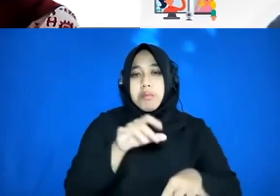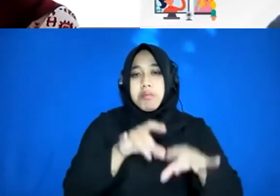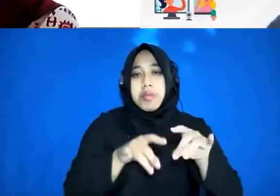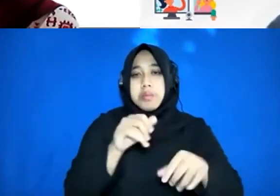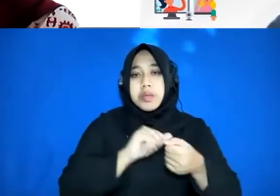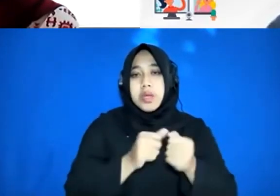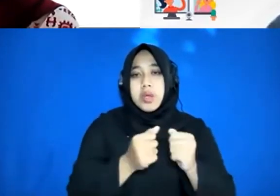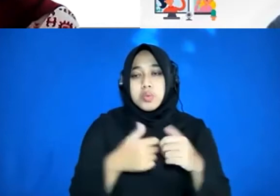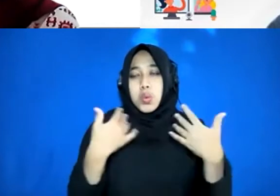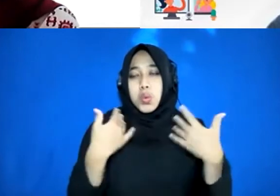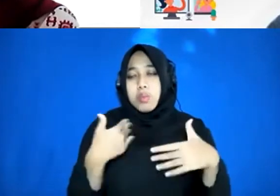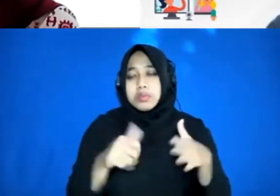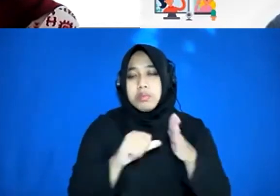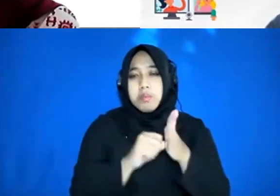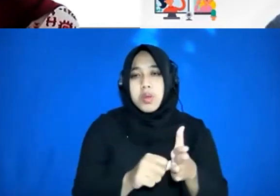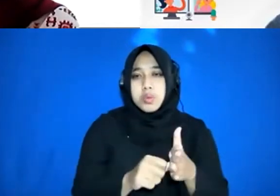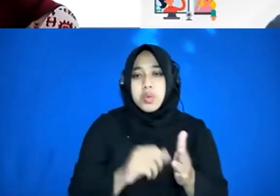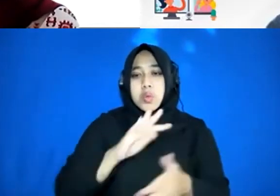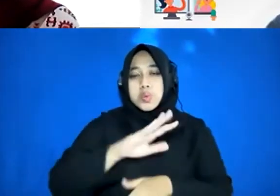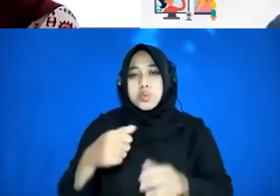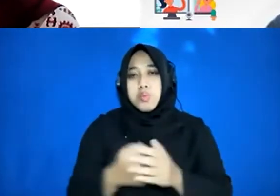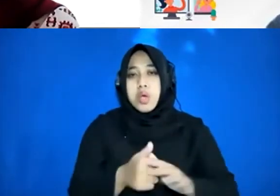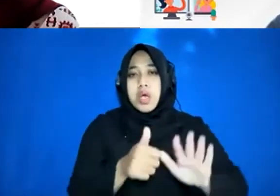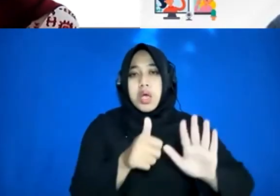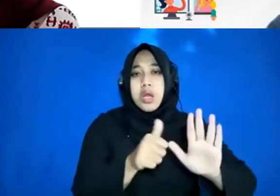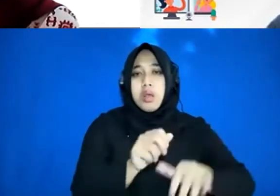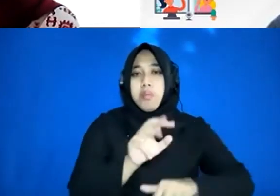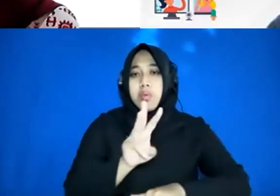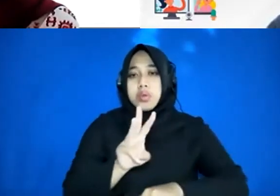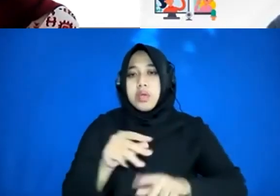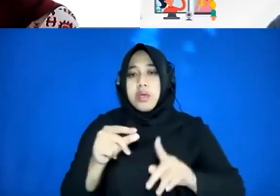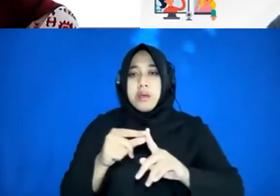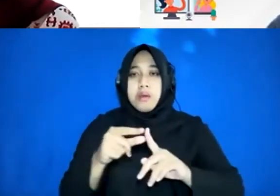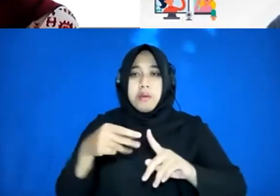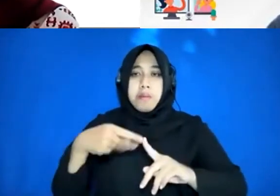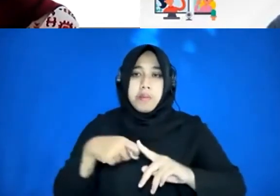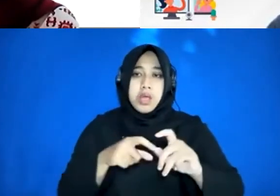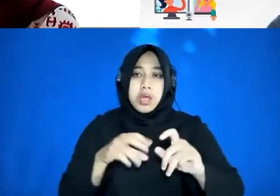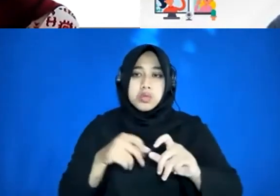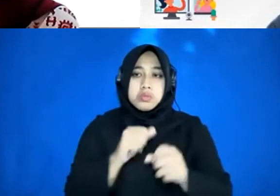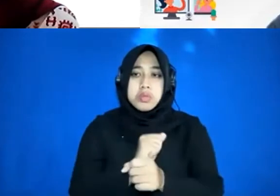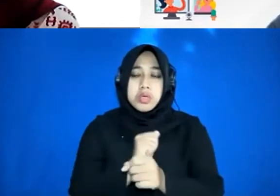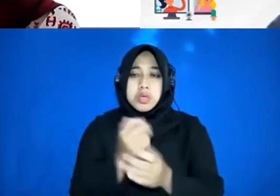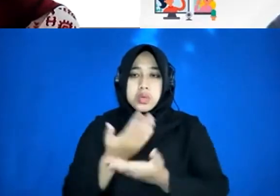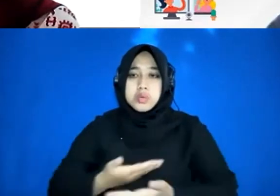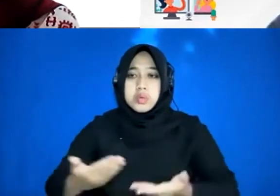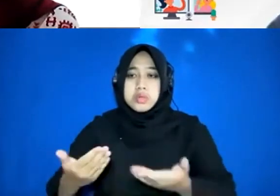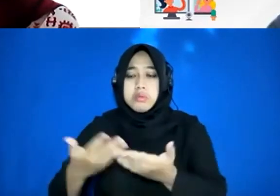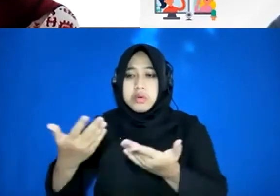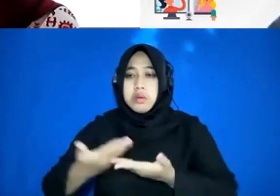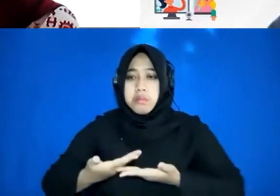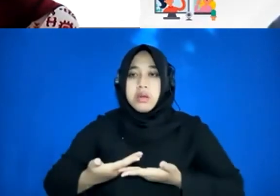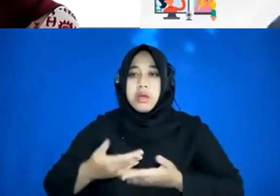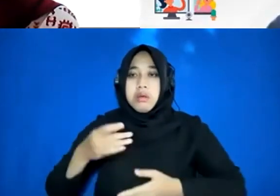biasa membantu kami. Hampir semua 63 sakti Peksos pekerja sosial di Jawa Timur mendapat pelatihan manajemen kasus.